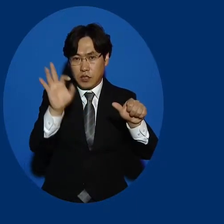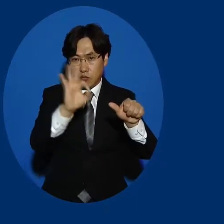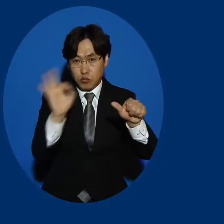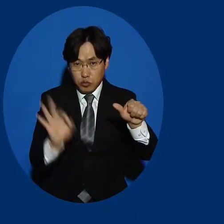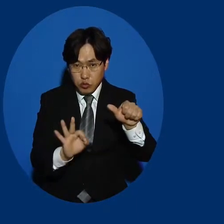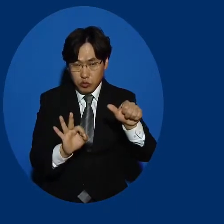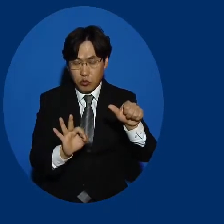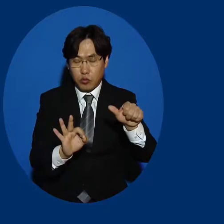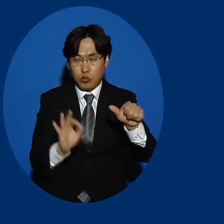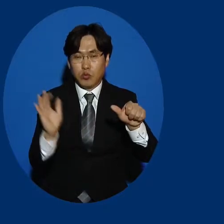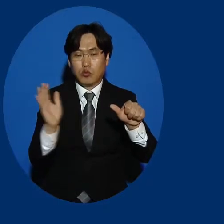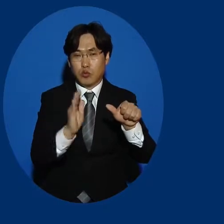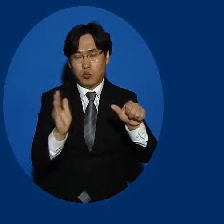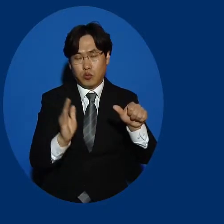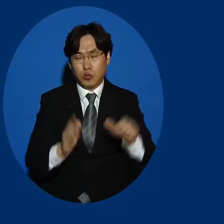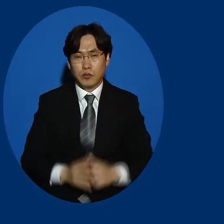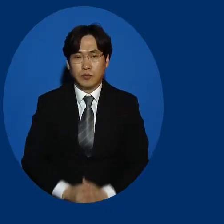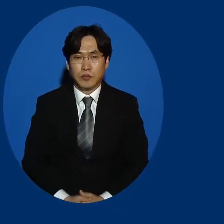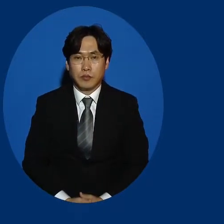55.2%에 달하였습니다.